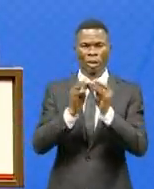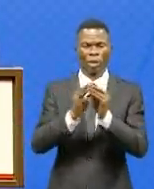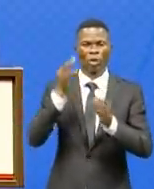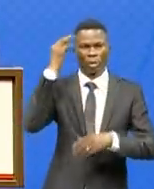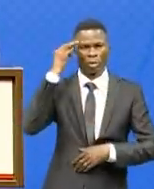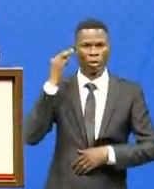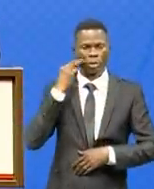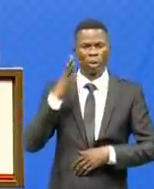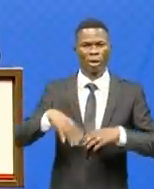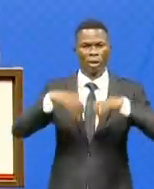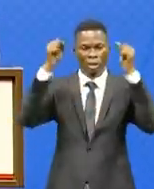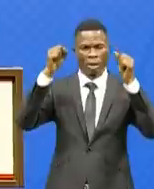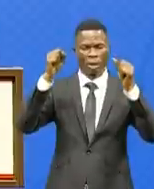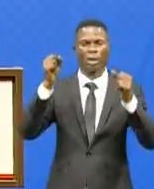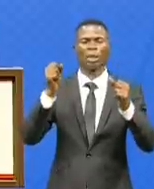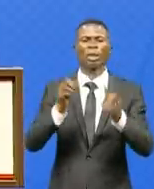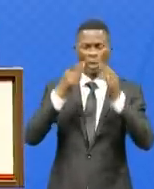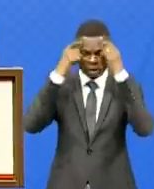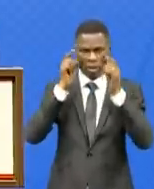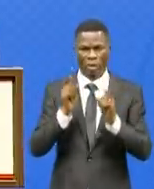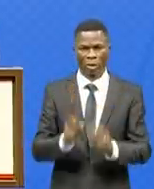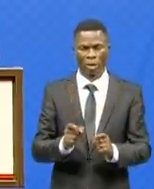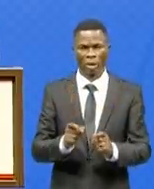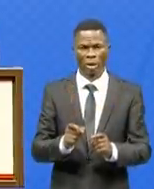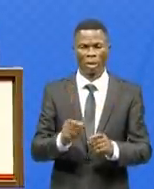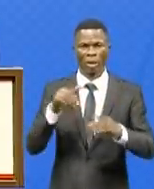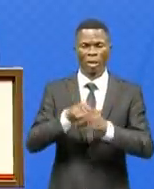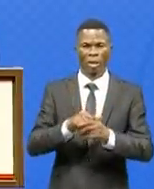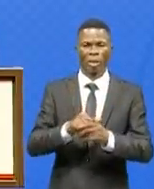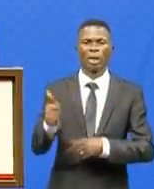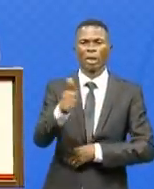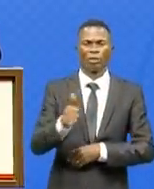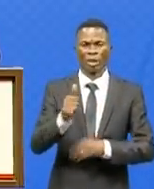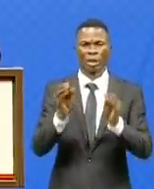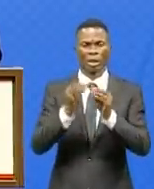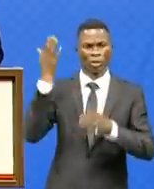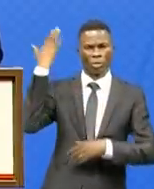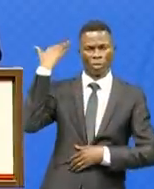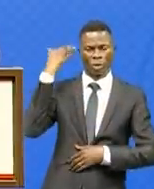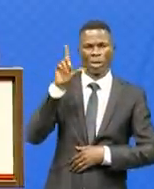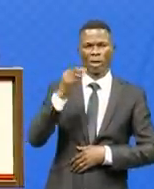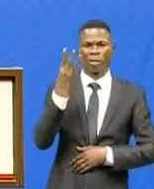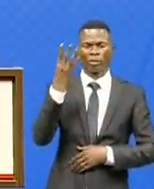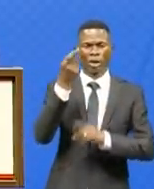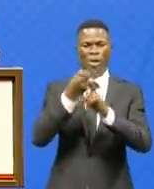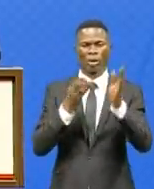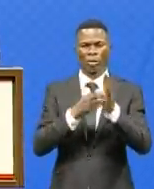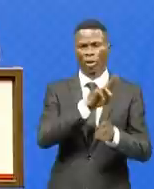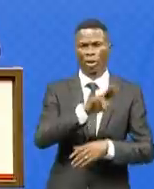ministres a adopté le relevé des décisions prises lors de la 21e réunion tenue le